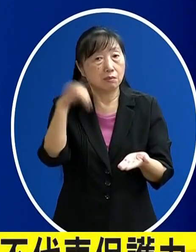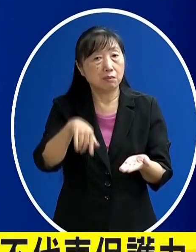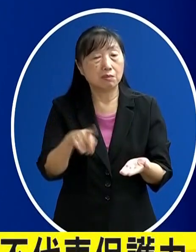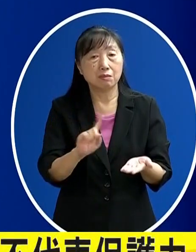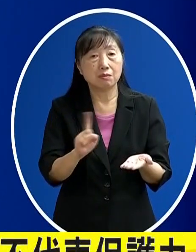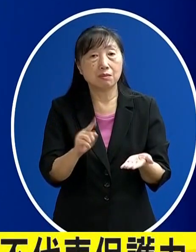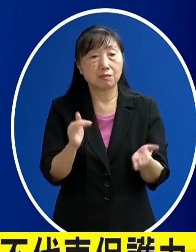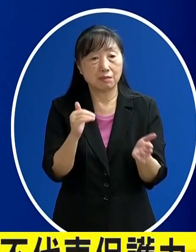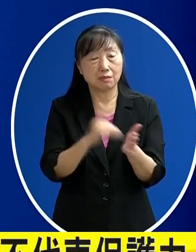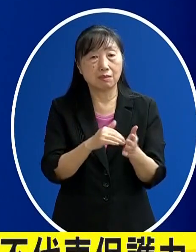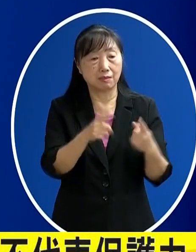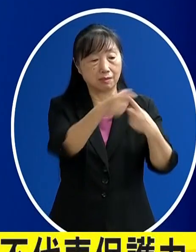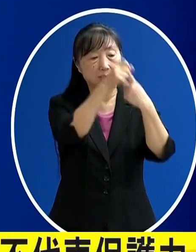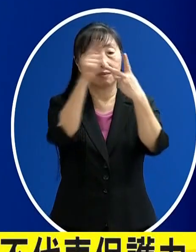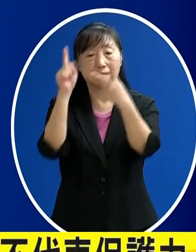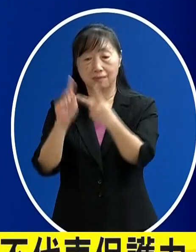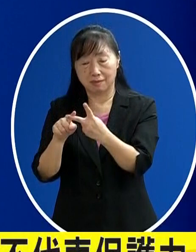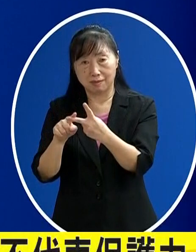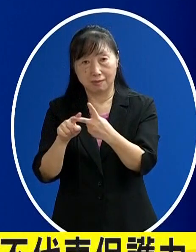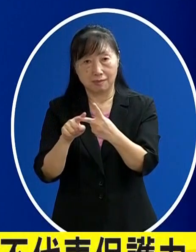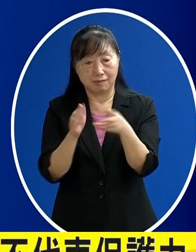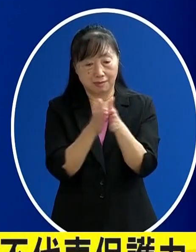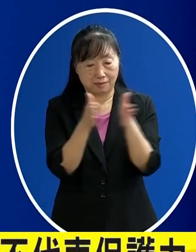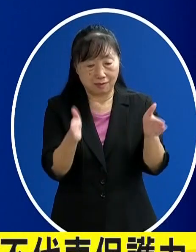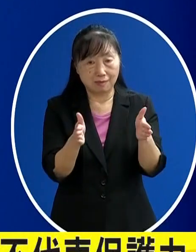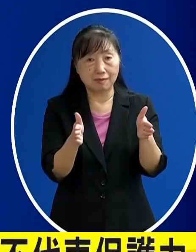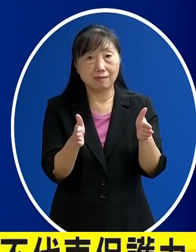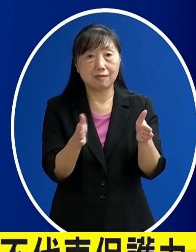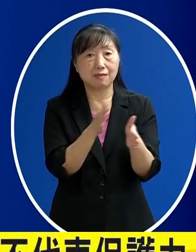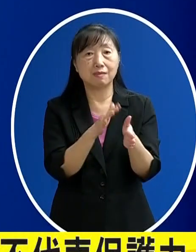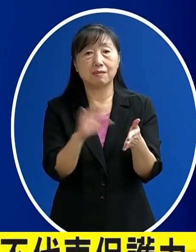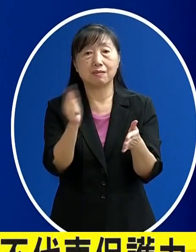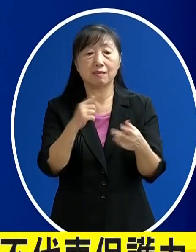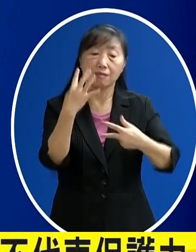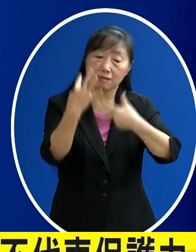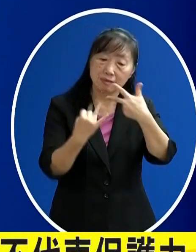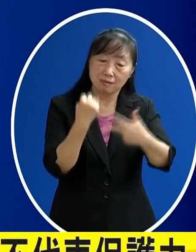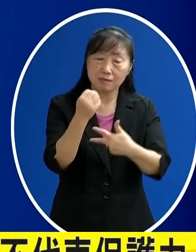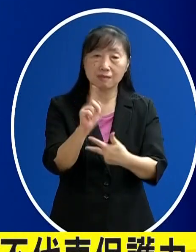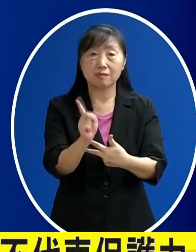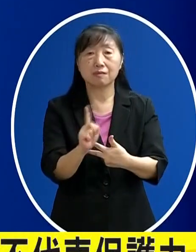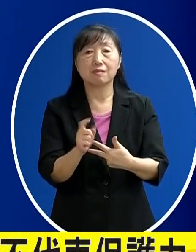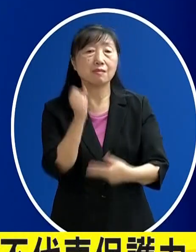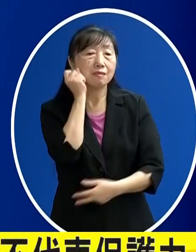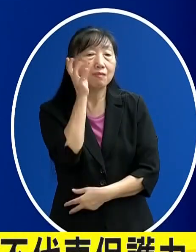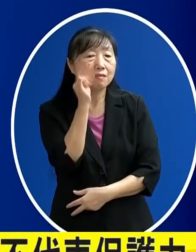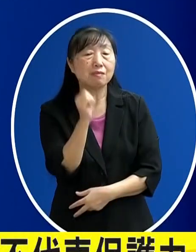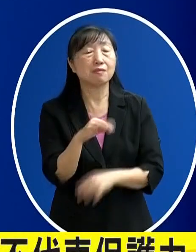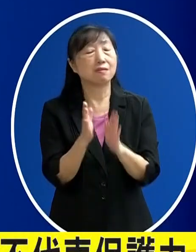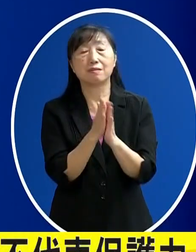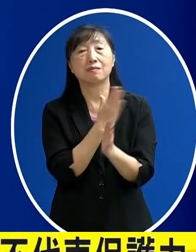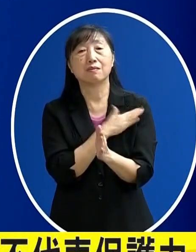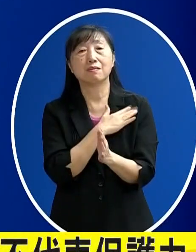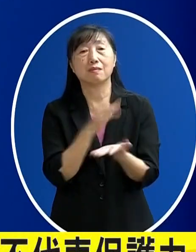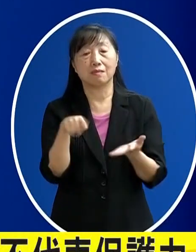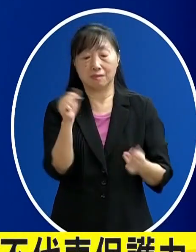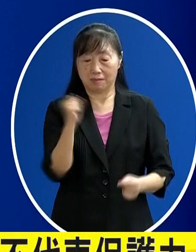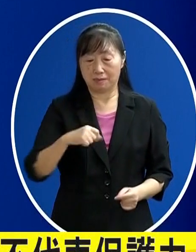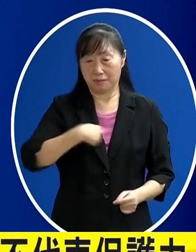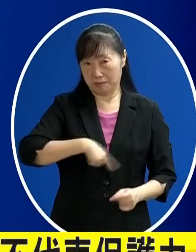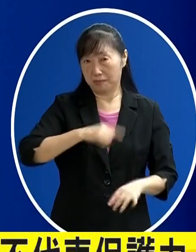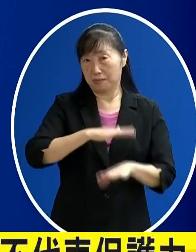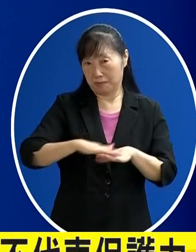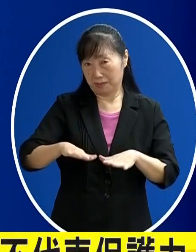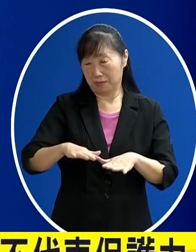一剂的疫苗到第二剂的疫苗之间这整个过程，不管是几个礼拜或是几个月，这个抗体的产